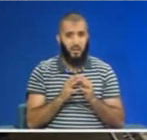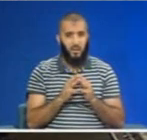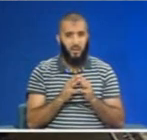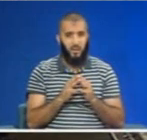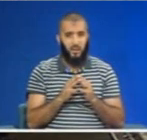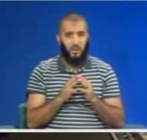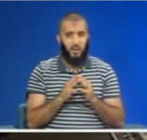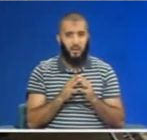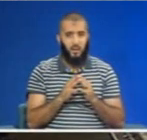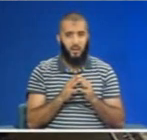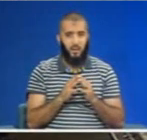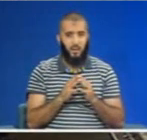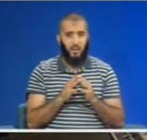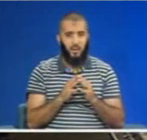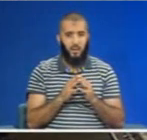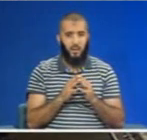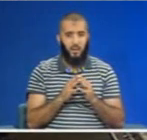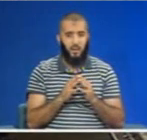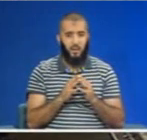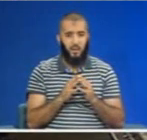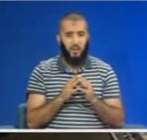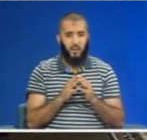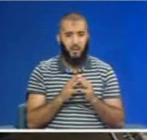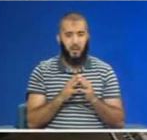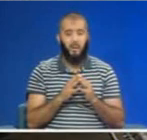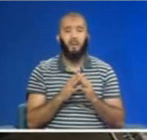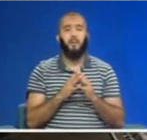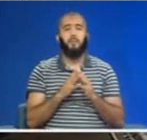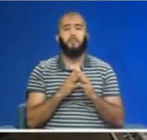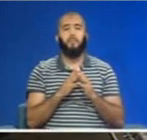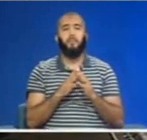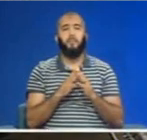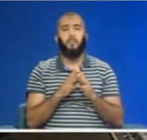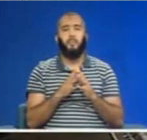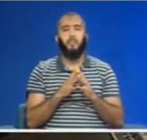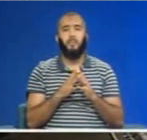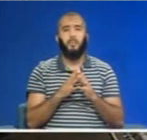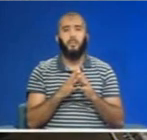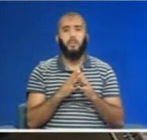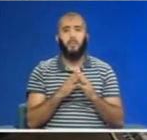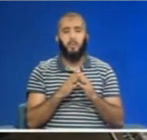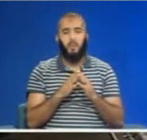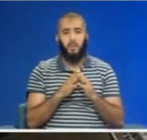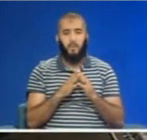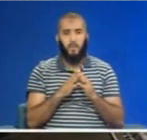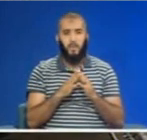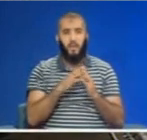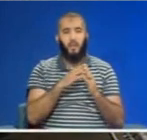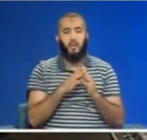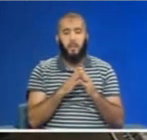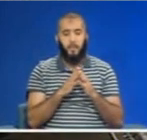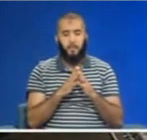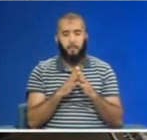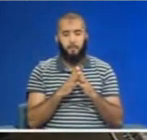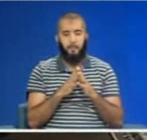كل حاجة، راهو كاري في لي زافيران 6 بيوت. وسكنها 14 سنة وقعدت توفى الشيء. توفى الأب.